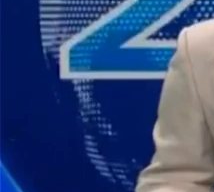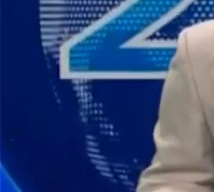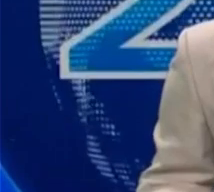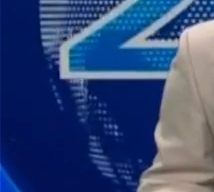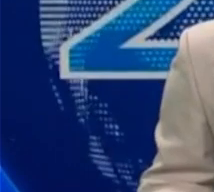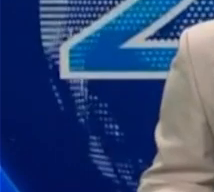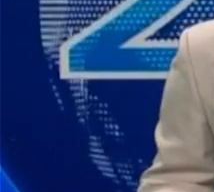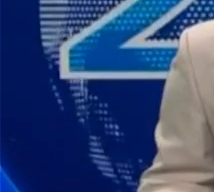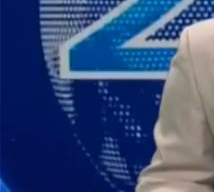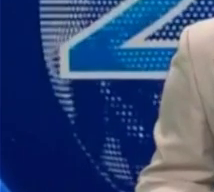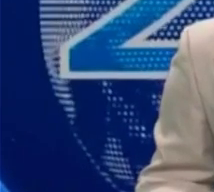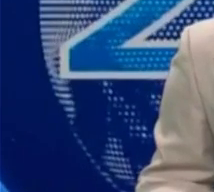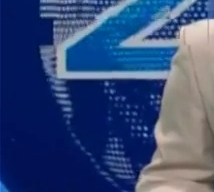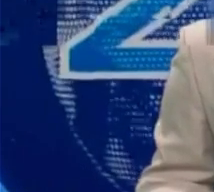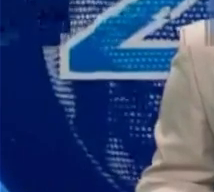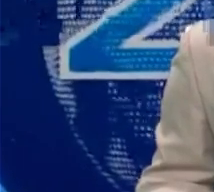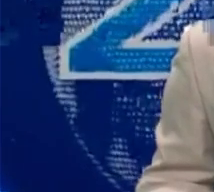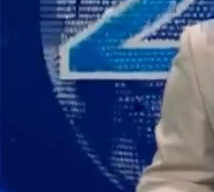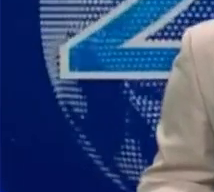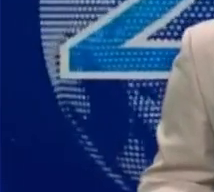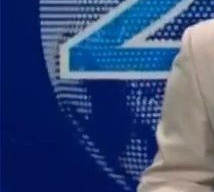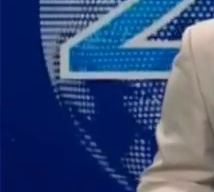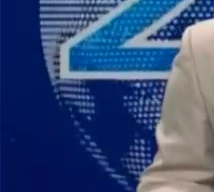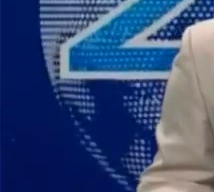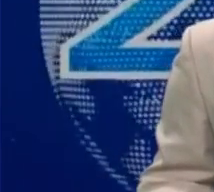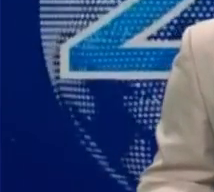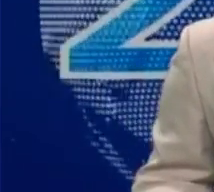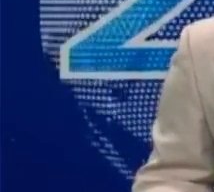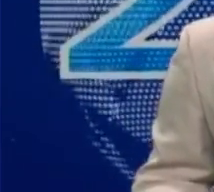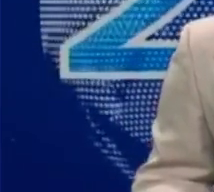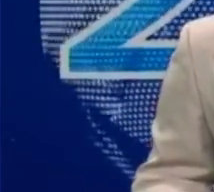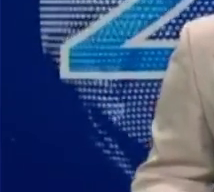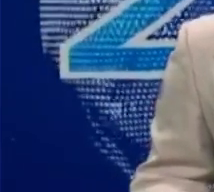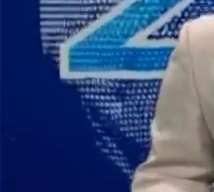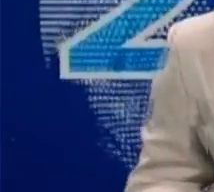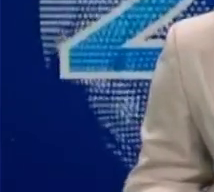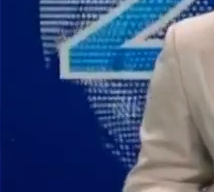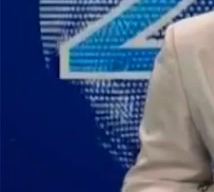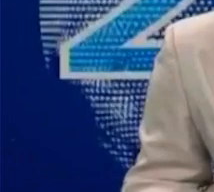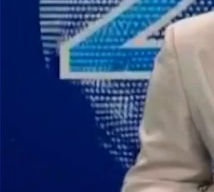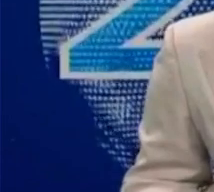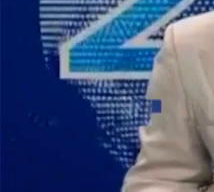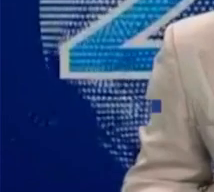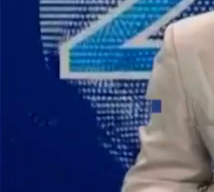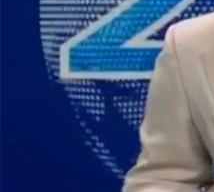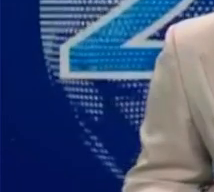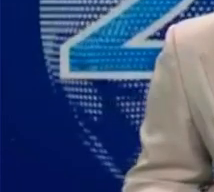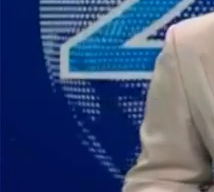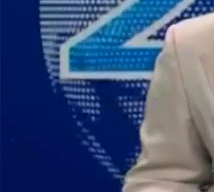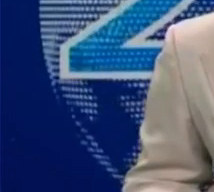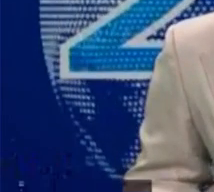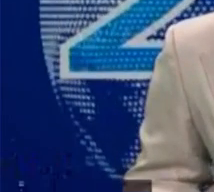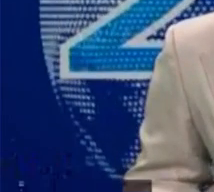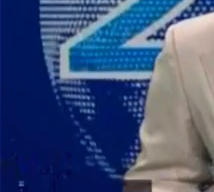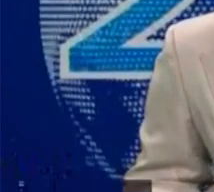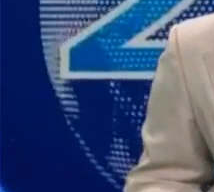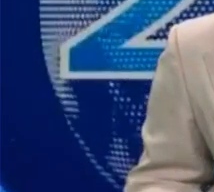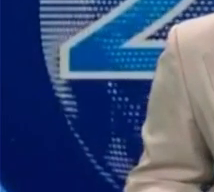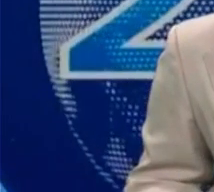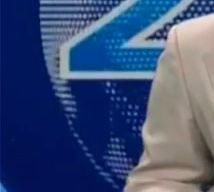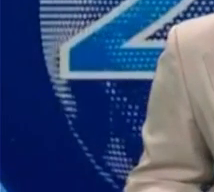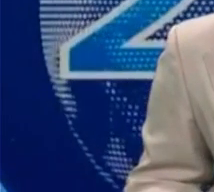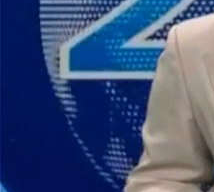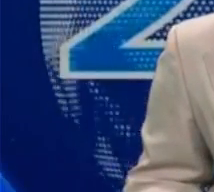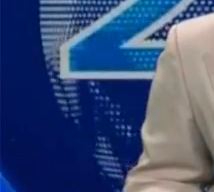de Lubumbashi, une hydrométallurgique congolaise, traitement tunnel et un